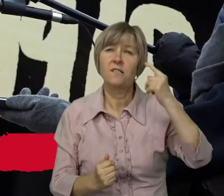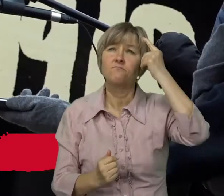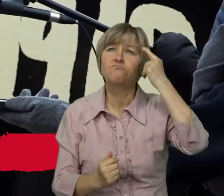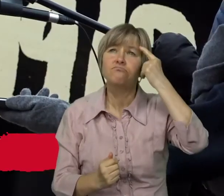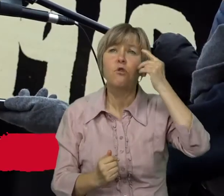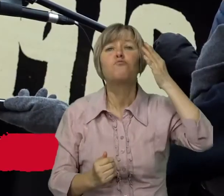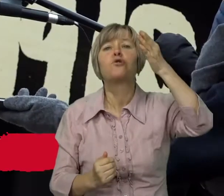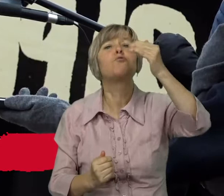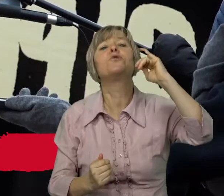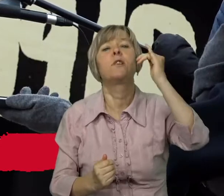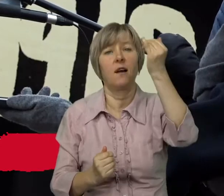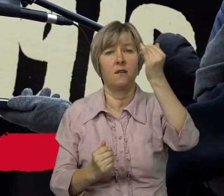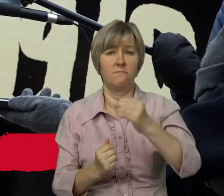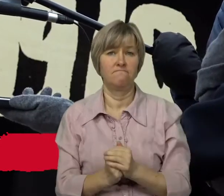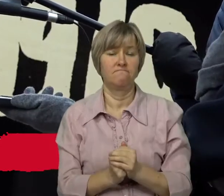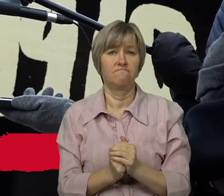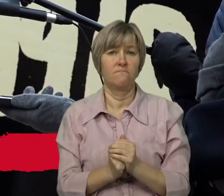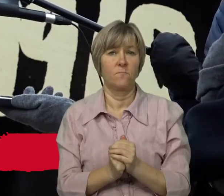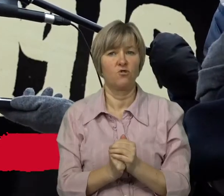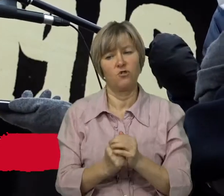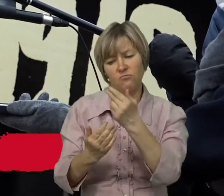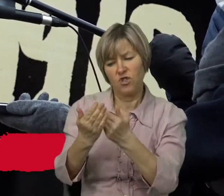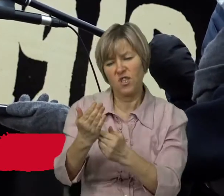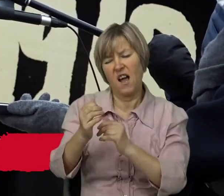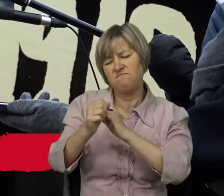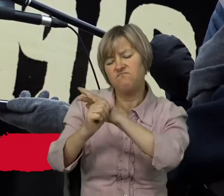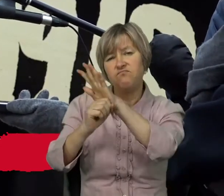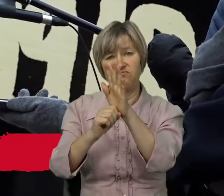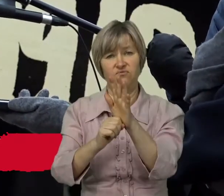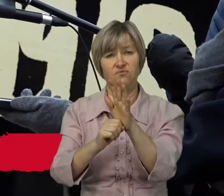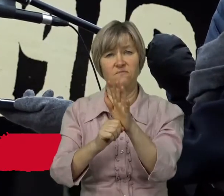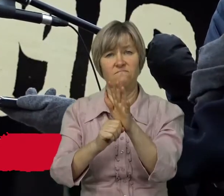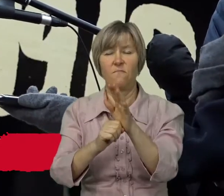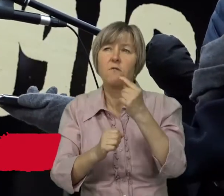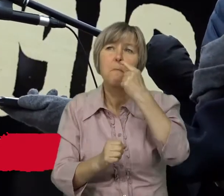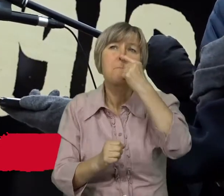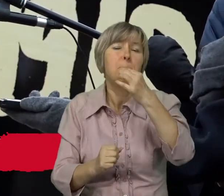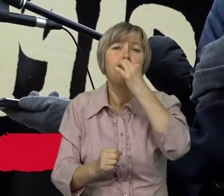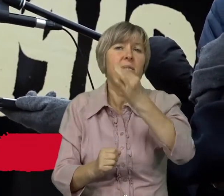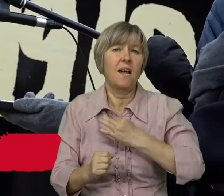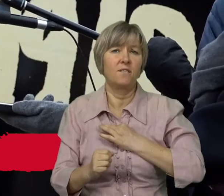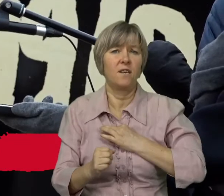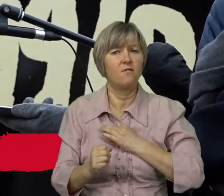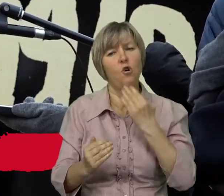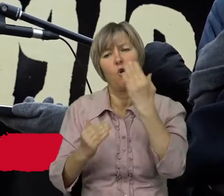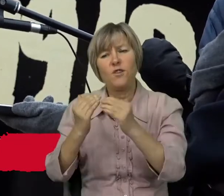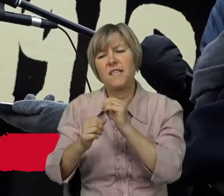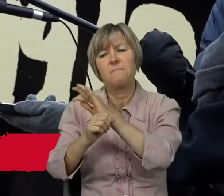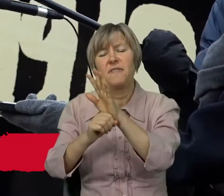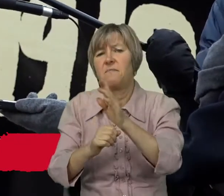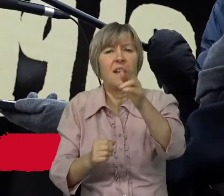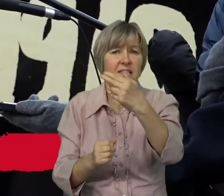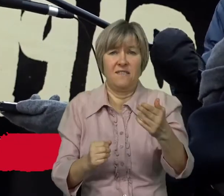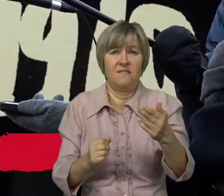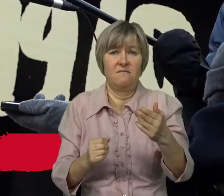przyszłością, czyta statystyki covidowe, stawia sobie pytanie, kiedy skończy się pandemia,